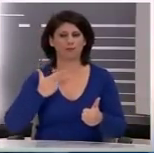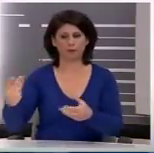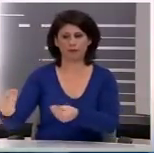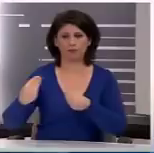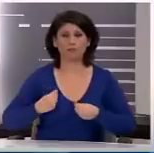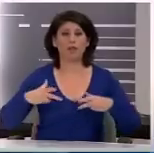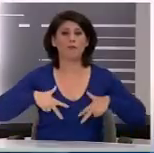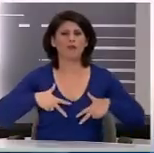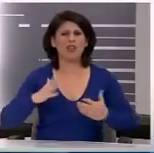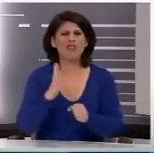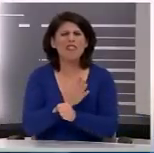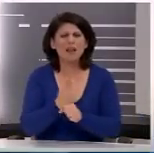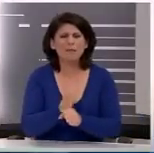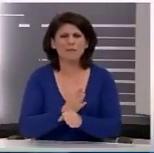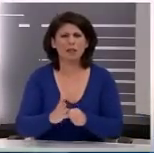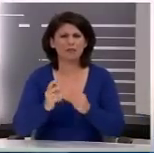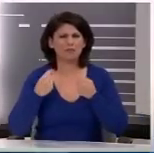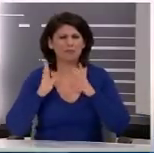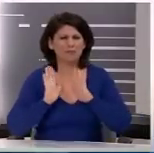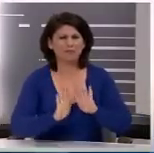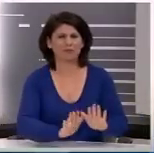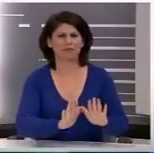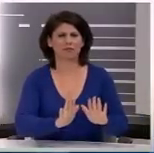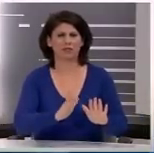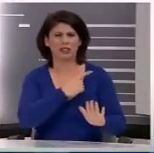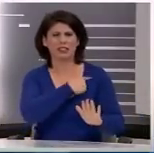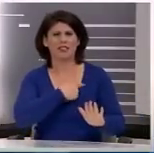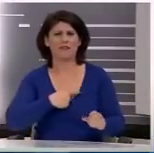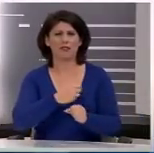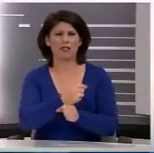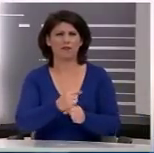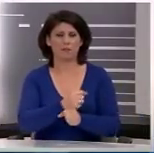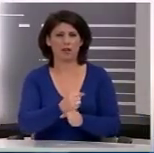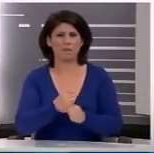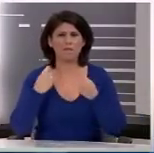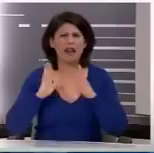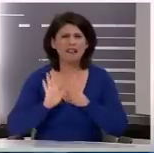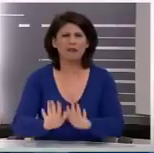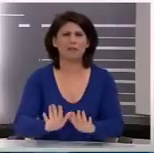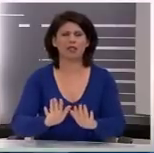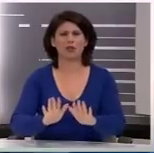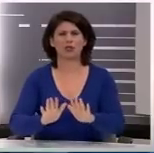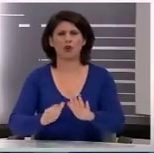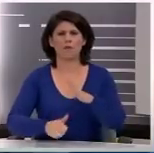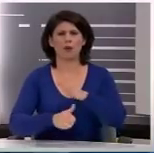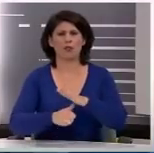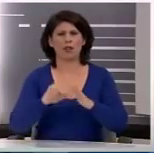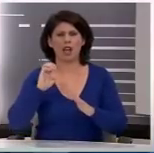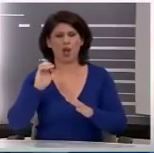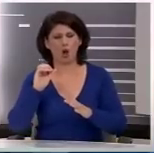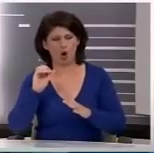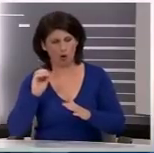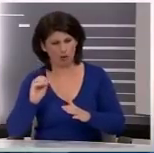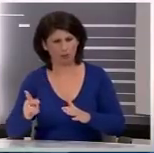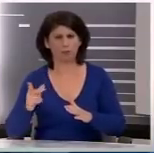υπουργείο διαλυμένο. Παρετημένος ο διευθυντής της Διεύθυνσης Φαρμάκων. Παρετημένος ο πρόεδρος του ΕΟΦ.